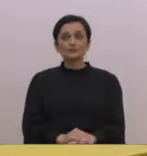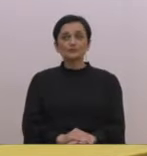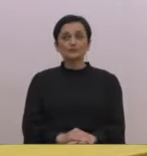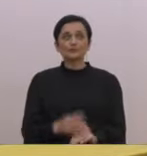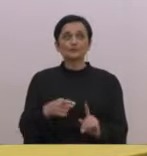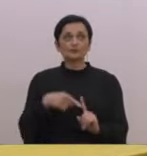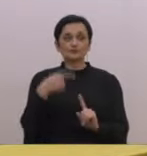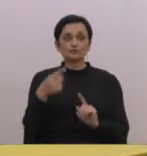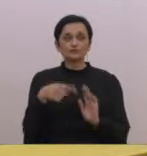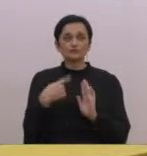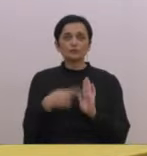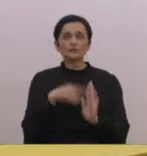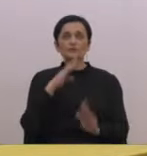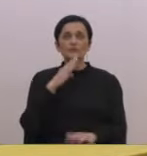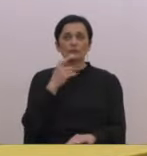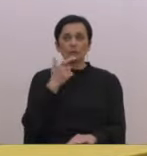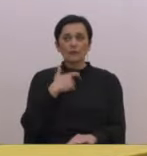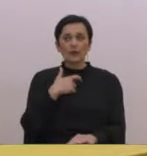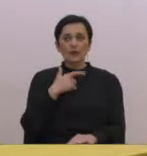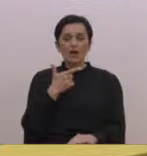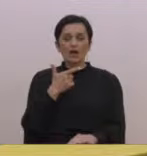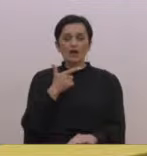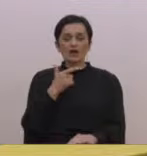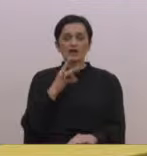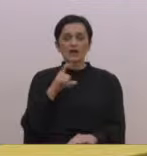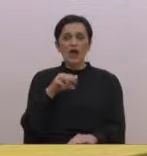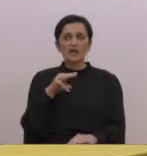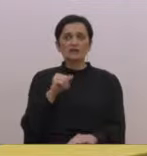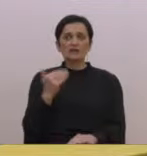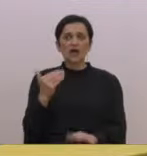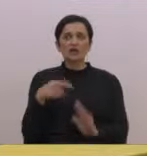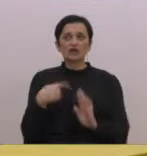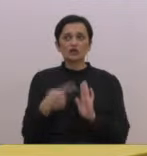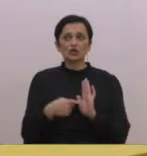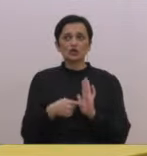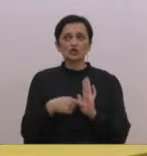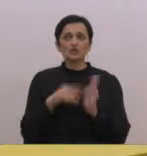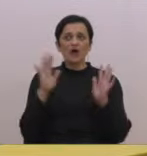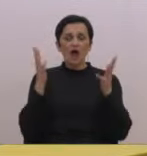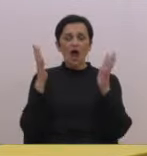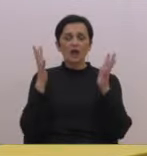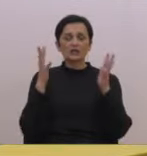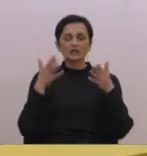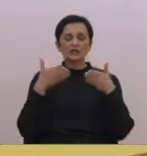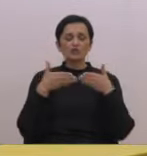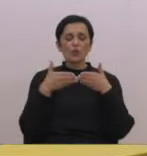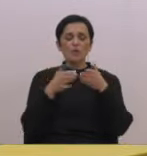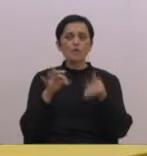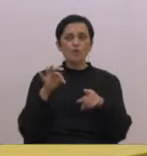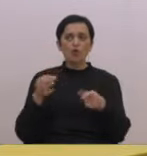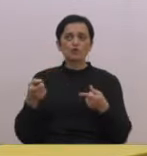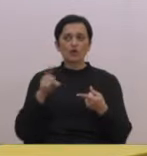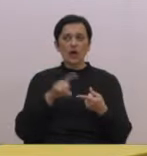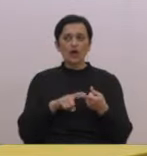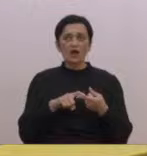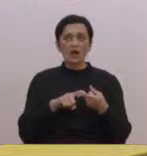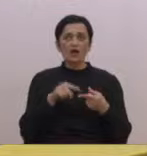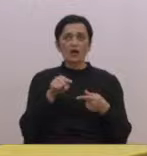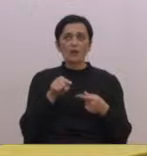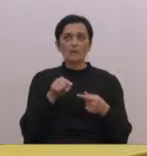Shemdeg kitkva iqo kalbatoni Gretas, kitkva romelits Anglis khrmazlovan ports ekheboda amaze